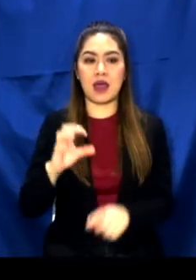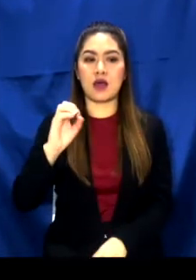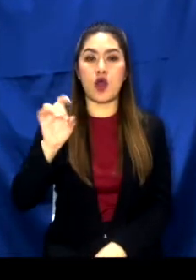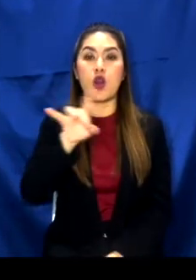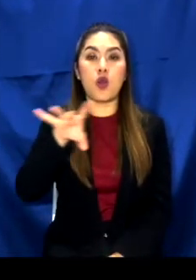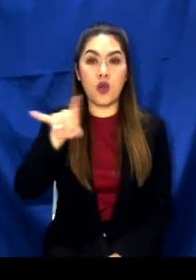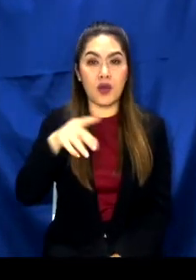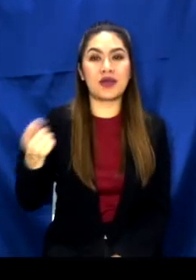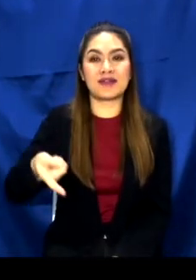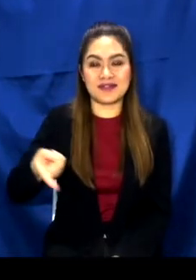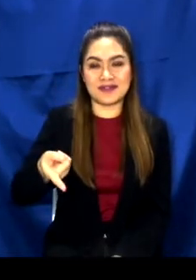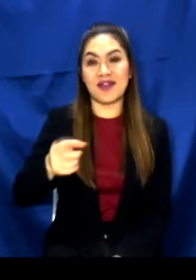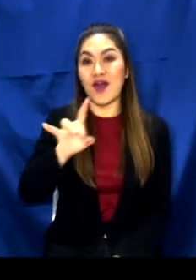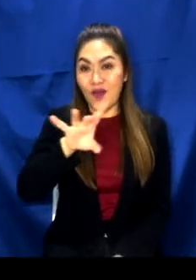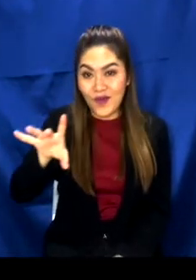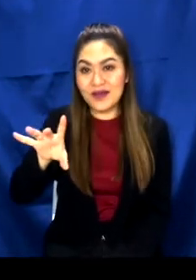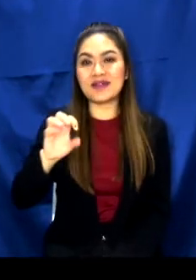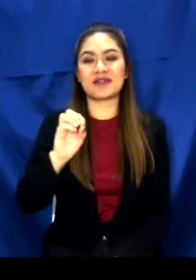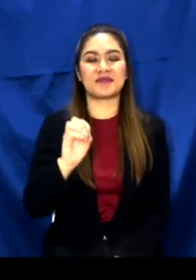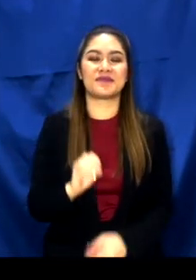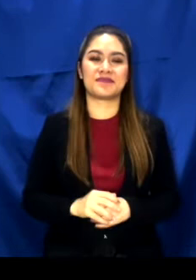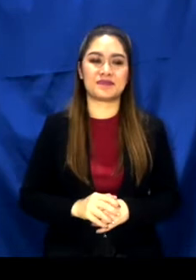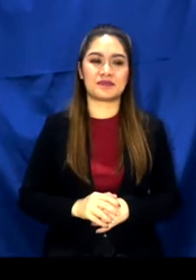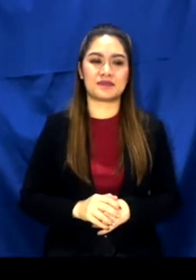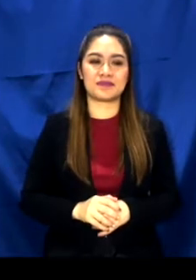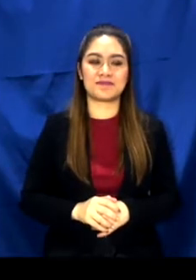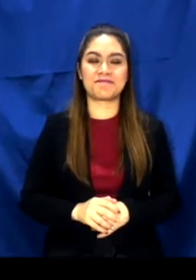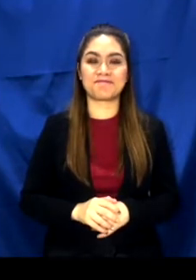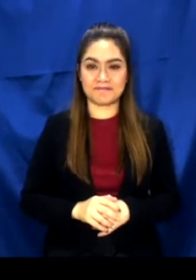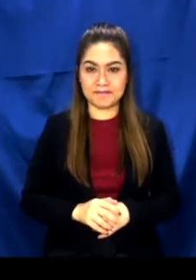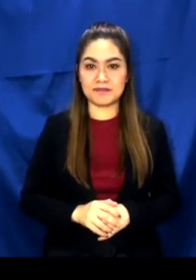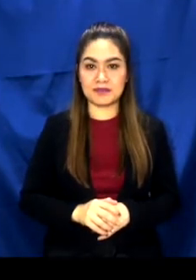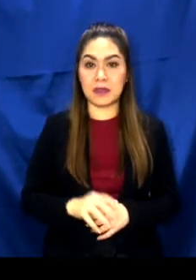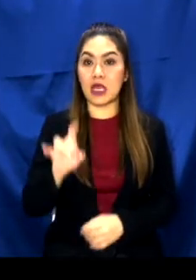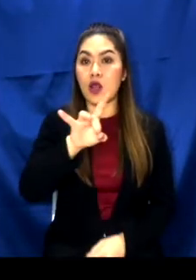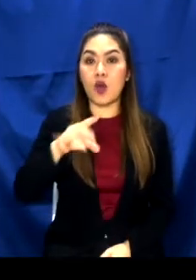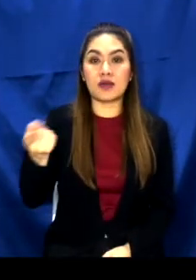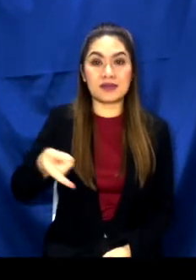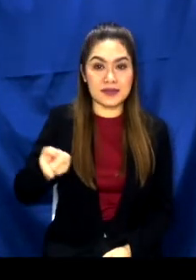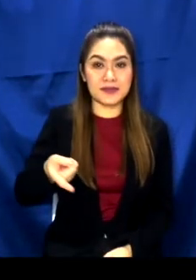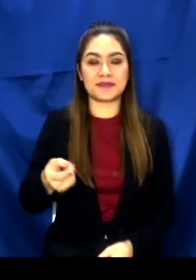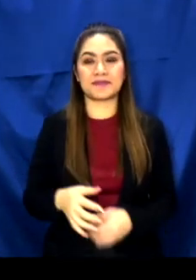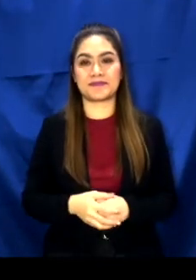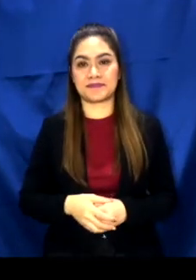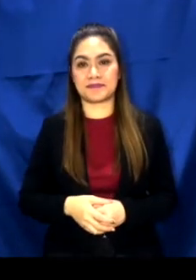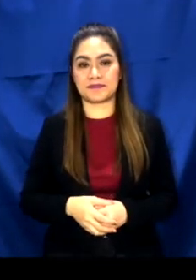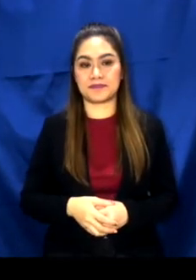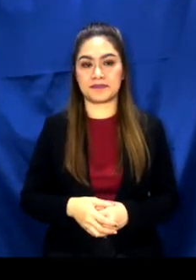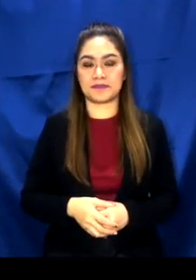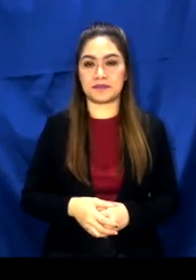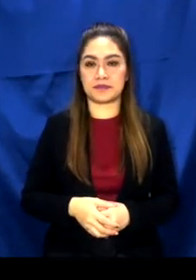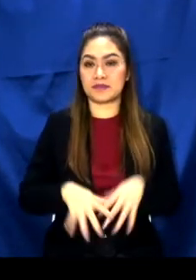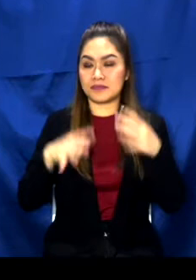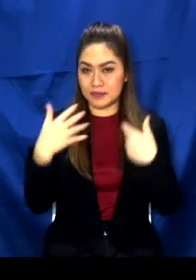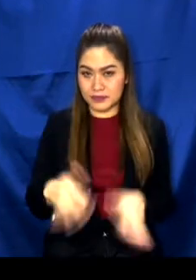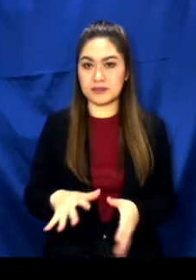100% เหมือนเดิมนะคะไม่ใช่ใส่ศูนย์นะมือไวไปหน่อยเราก็ใส่ 100% เหมือนเดิมค่ะจากนั้